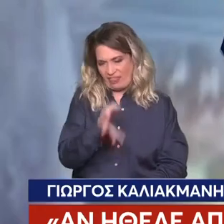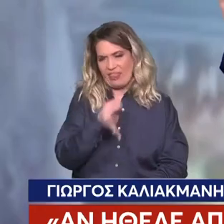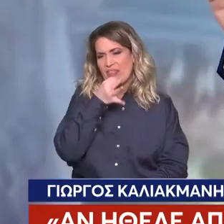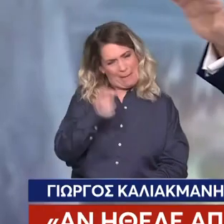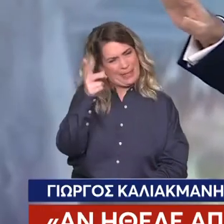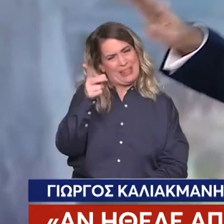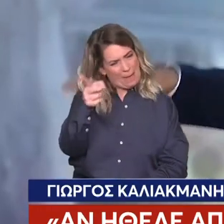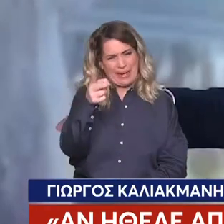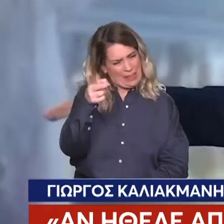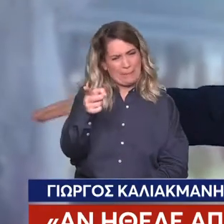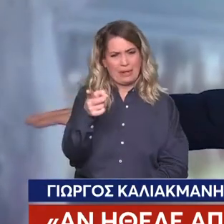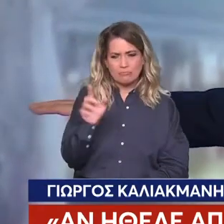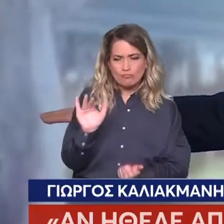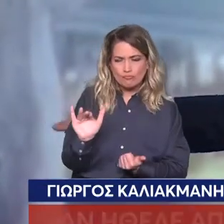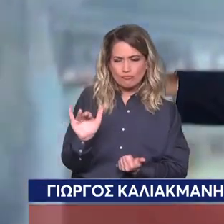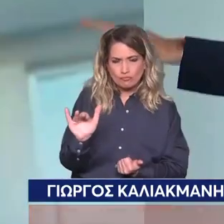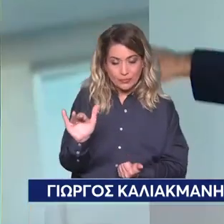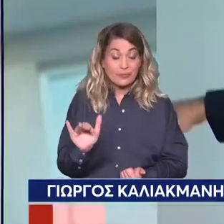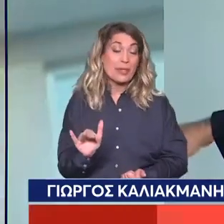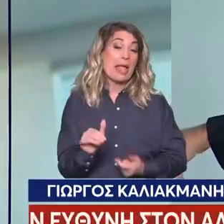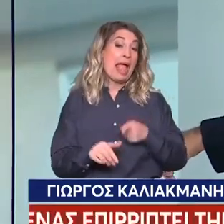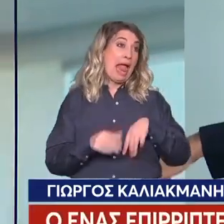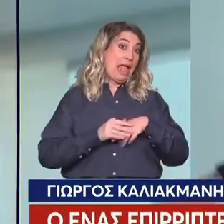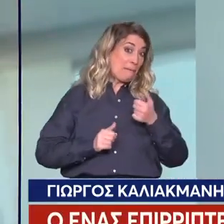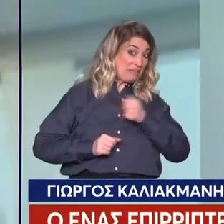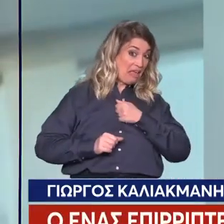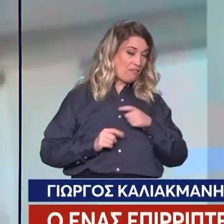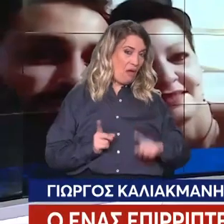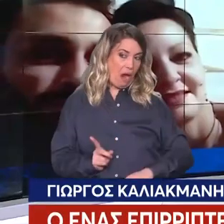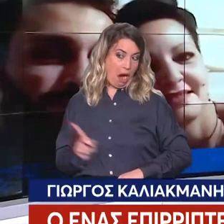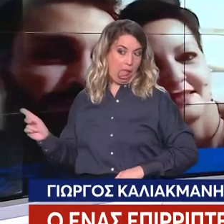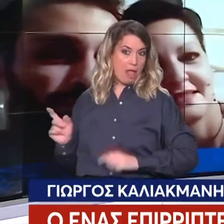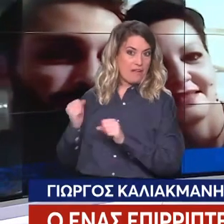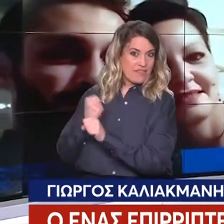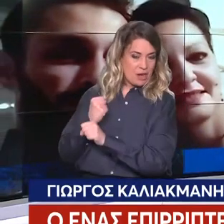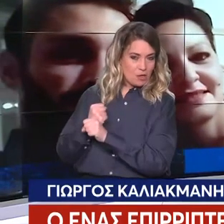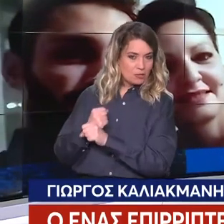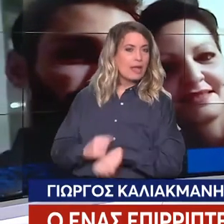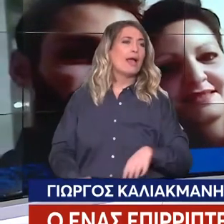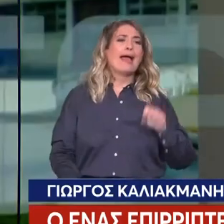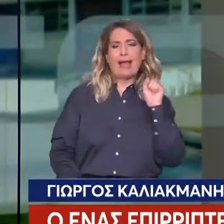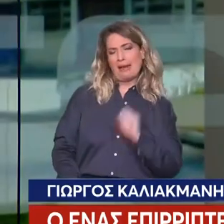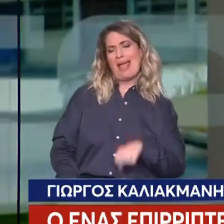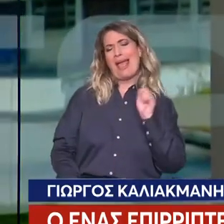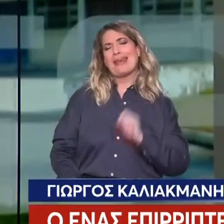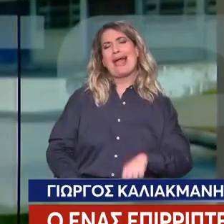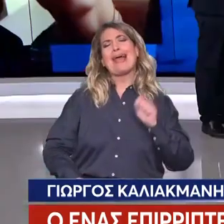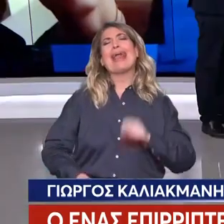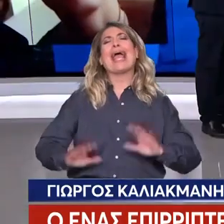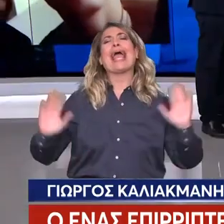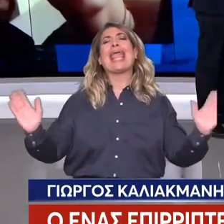μια πιθανότητα και θα προσπαθήσει να ρίξει το μεγάλο βάρος στο συνεργό του. Έτσι γίνεται και πάντα. Θα σκοτωθούν μεταξύ τους, έτσι, τα συνεταιράκια. Ήδη το